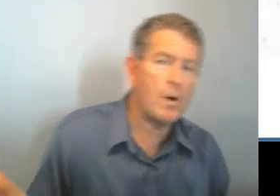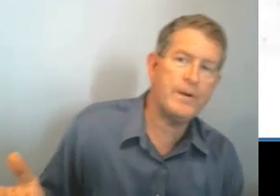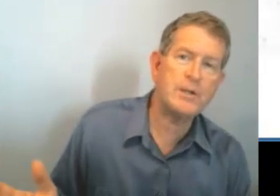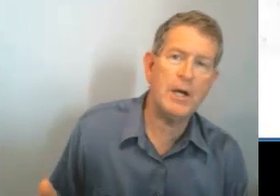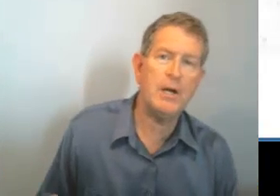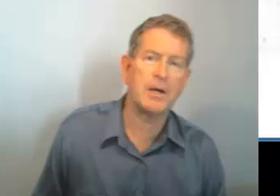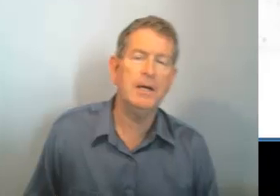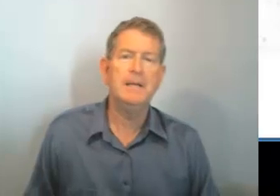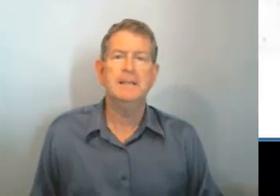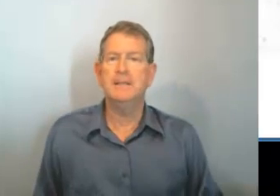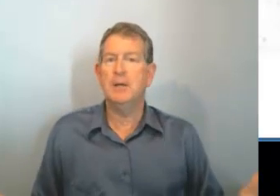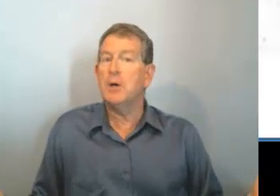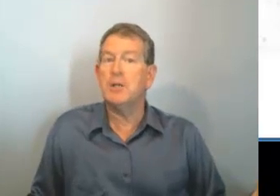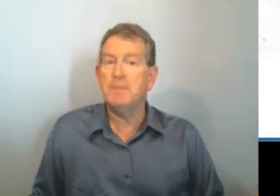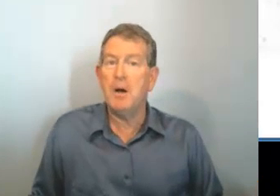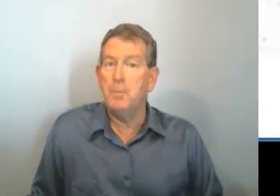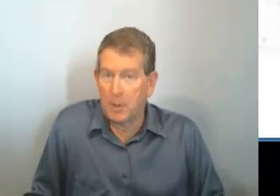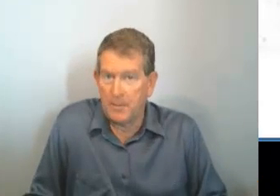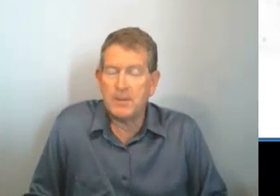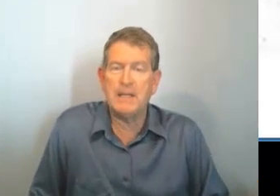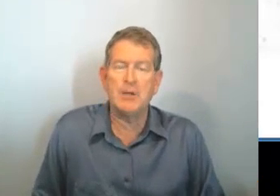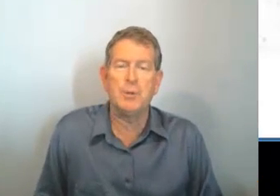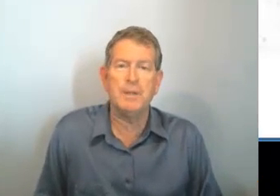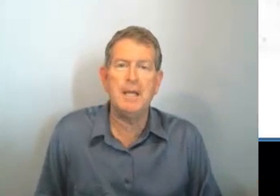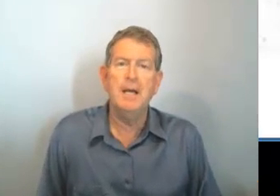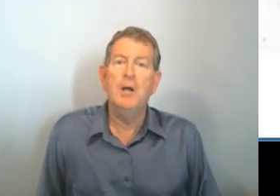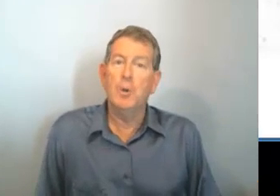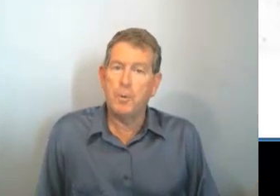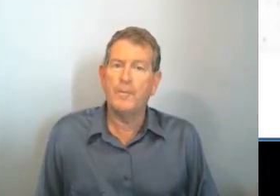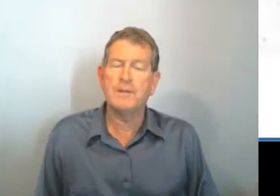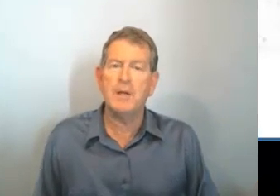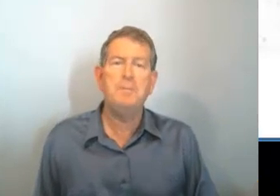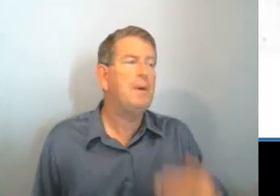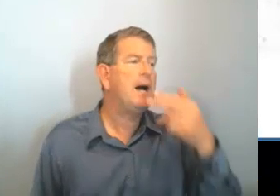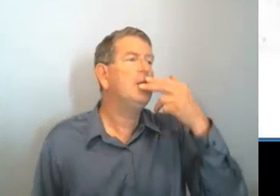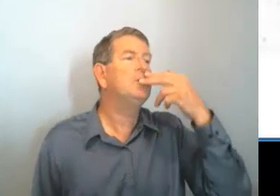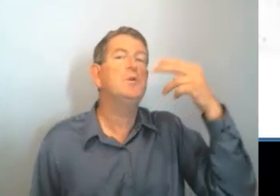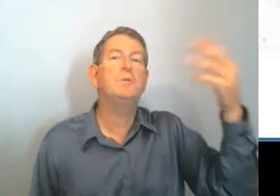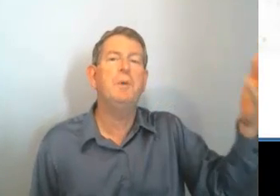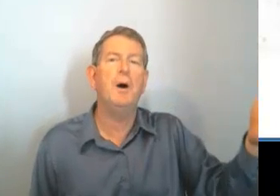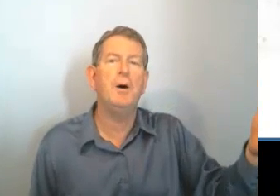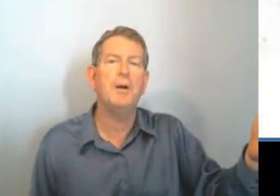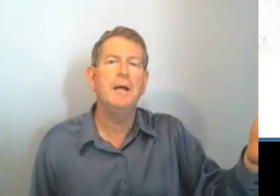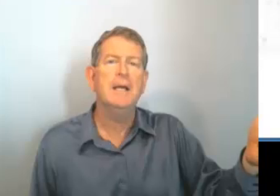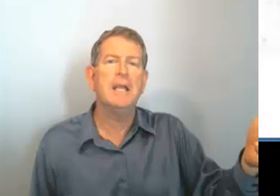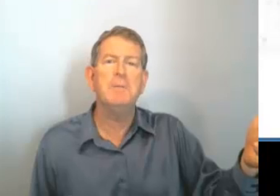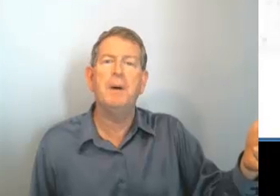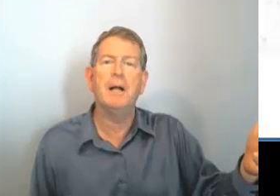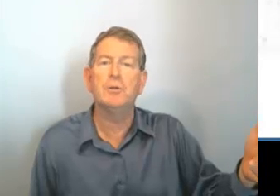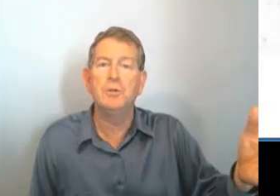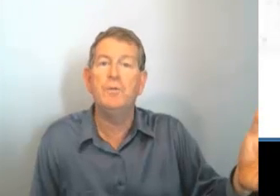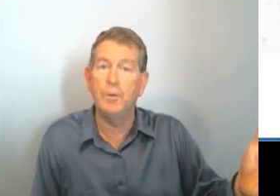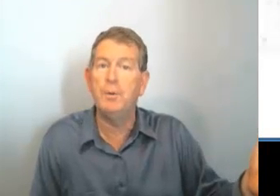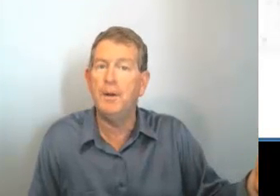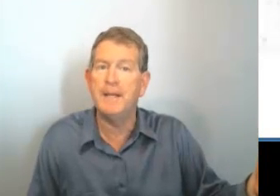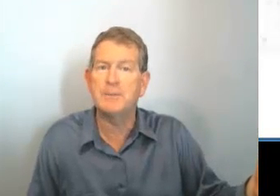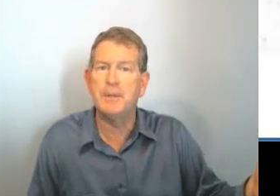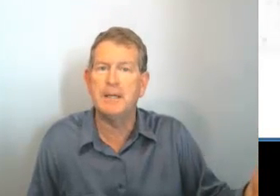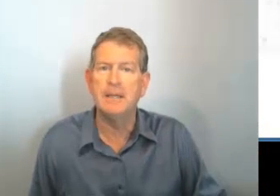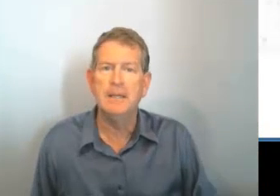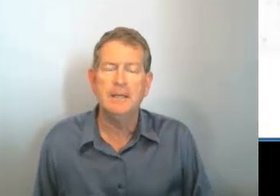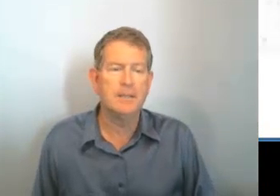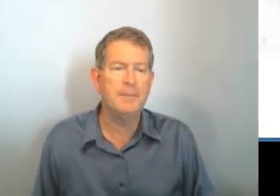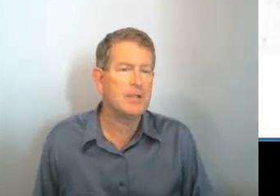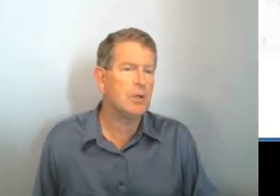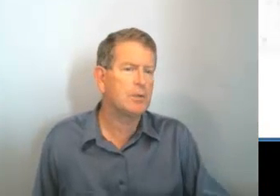son professeur, heureusement, pour commencer la journée, le professeur parle du sport. Il parle du football, n'est-ce